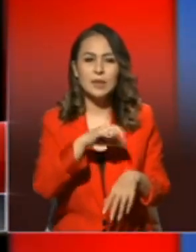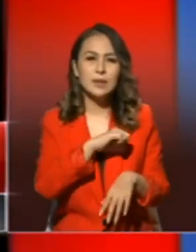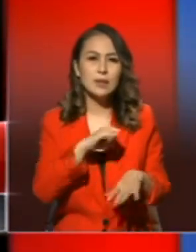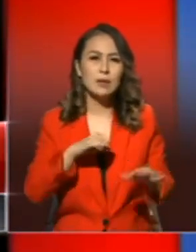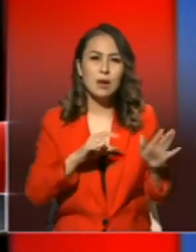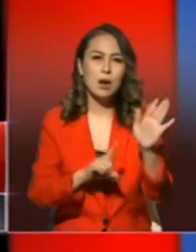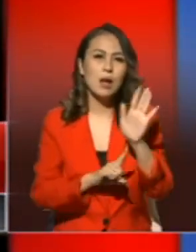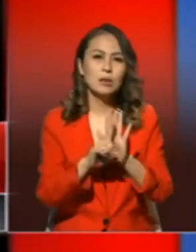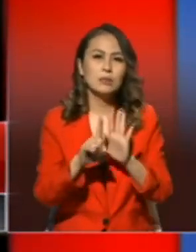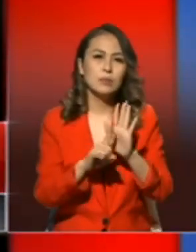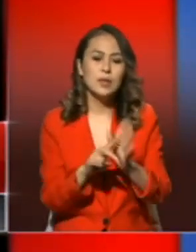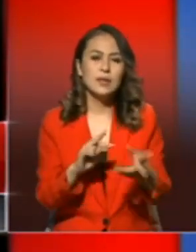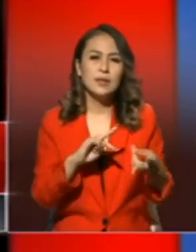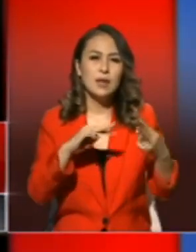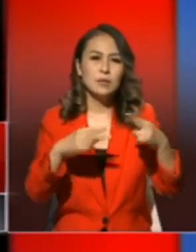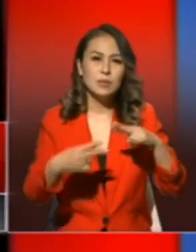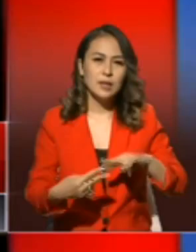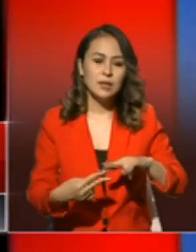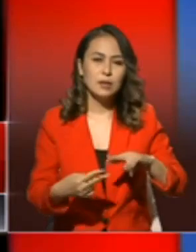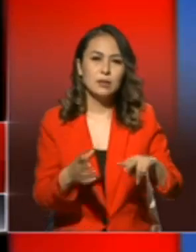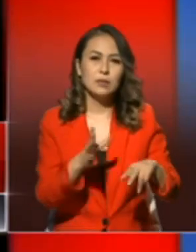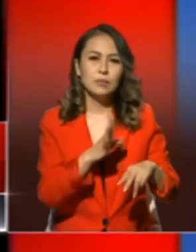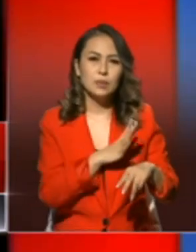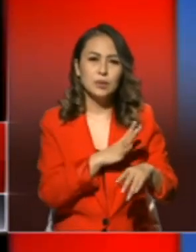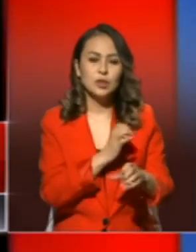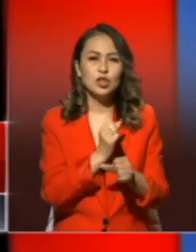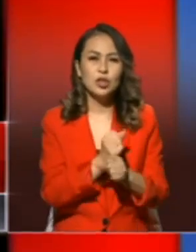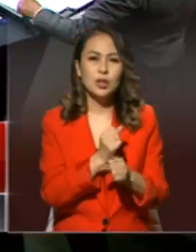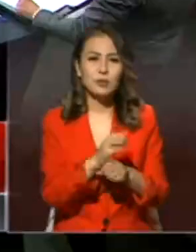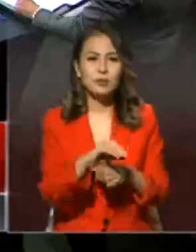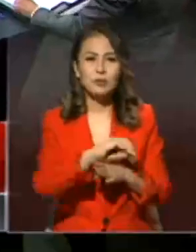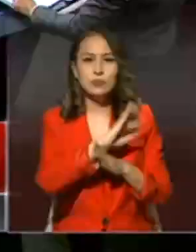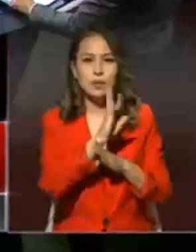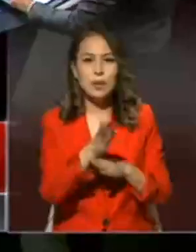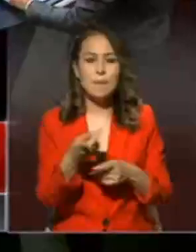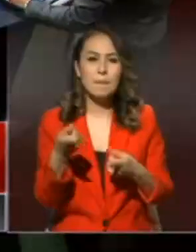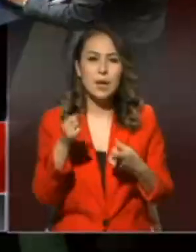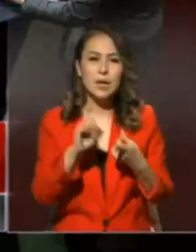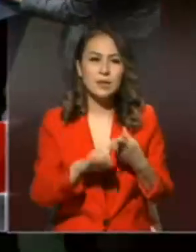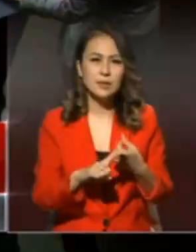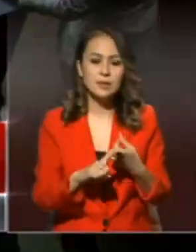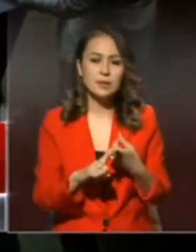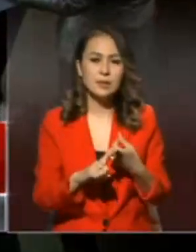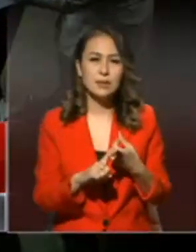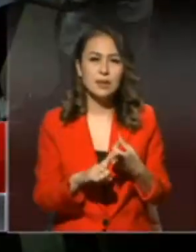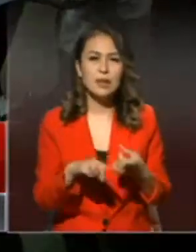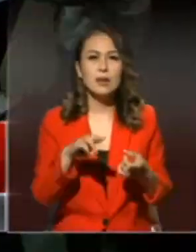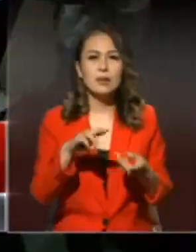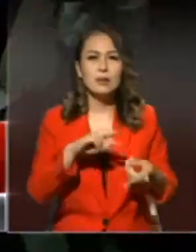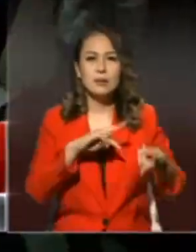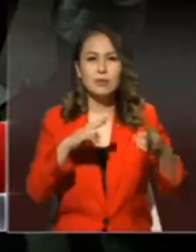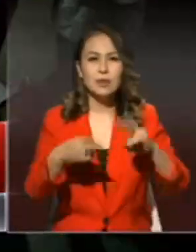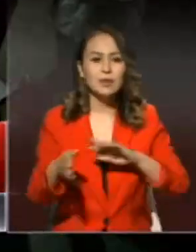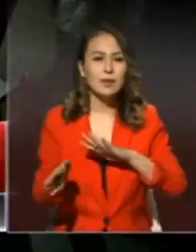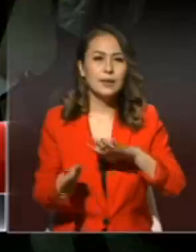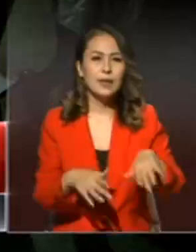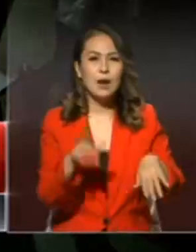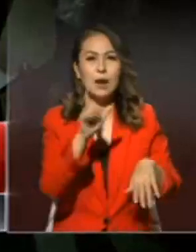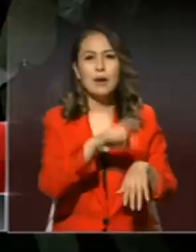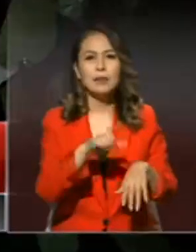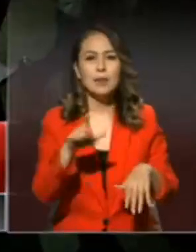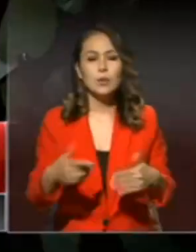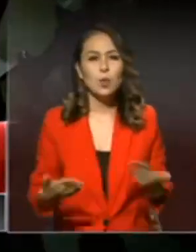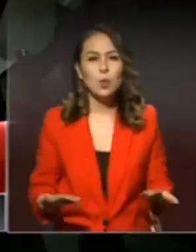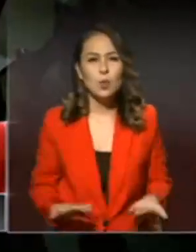бірінші трансплантацияға дейінгі жағдайы мен байланысты болады. Сосын трансплантациядан кейін адамдар